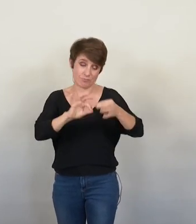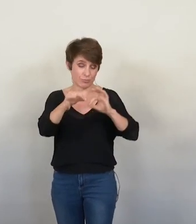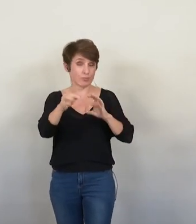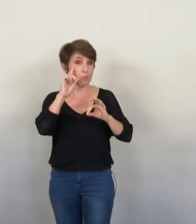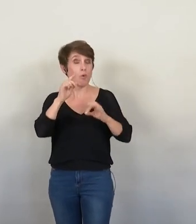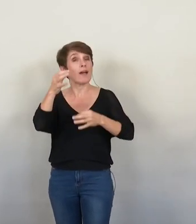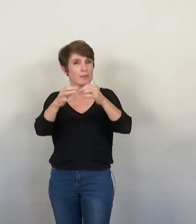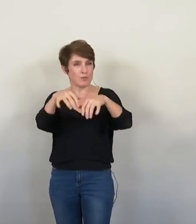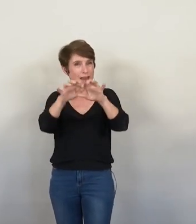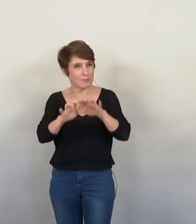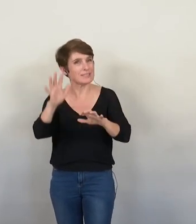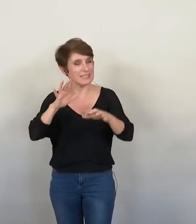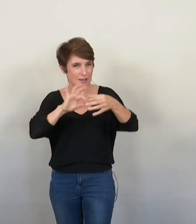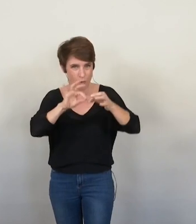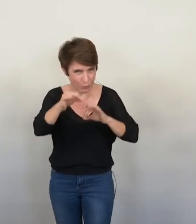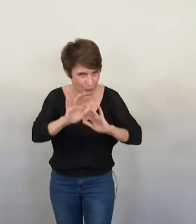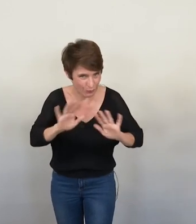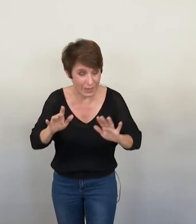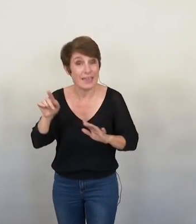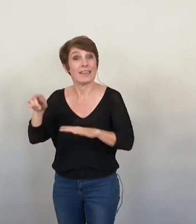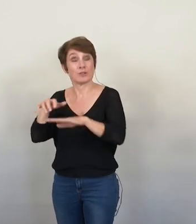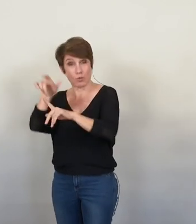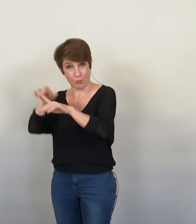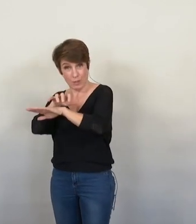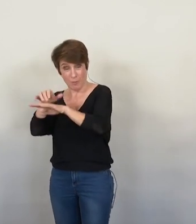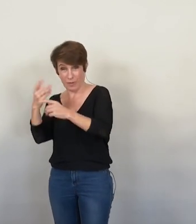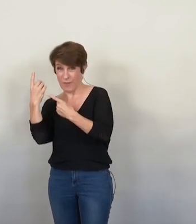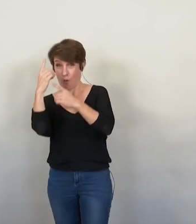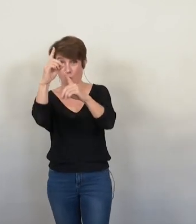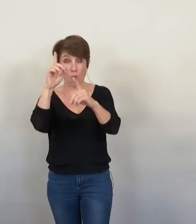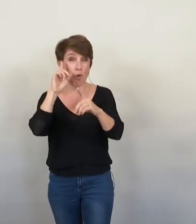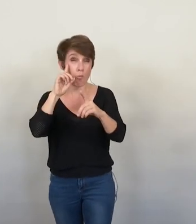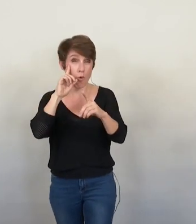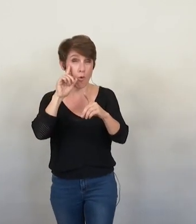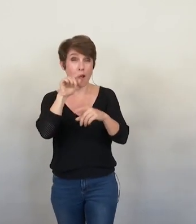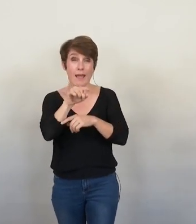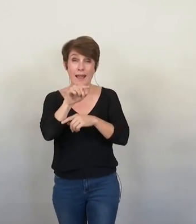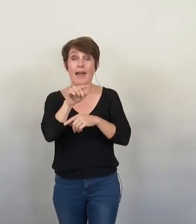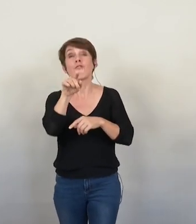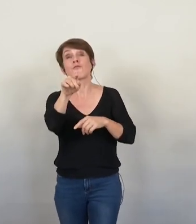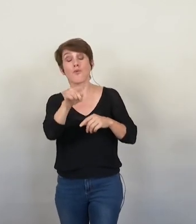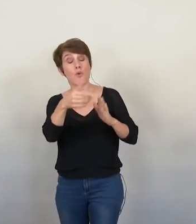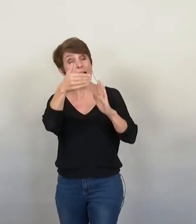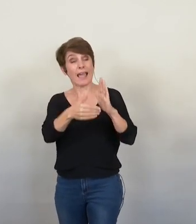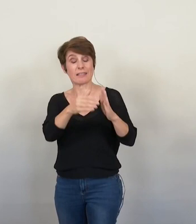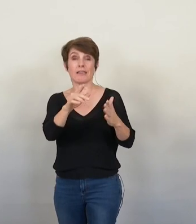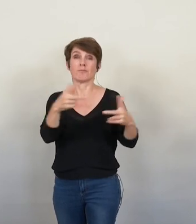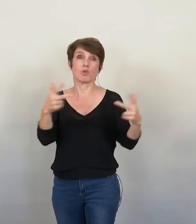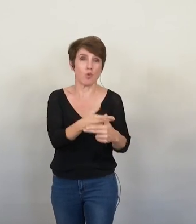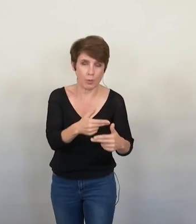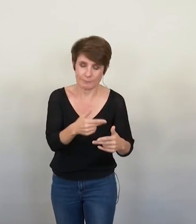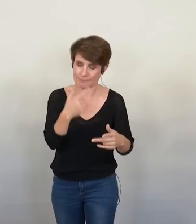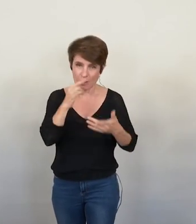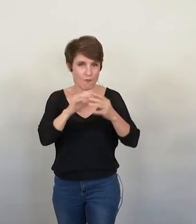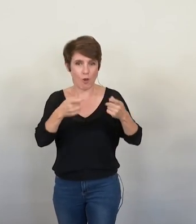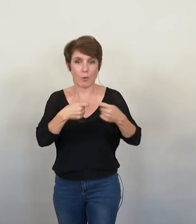administratif donc et le préfet fait un recours parce que la forme de ce retrait de l'arrêté semble incorrecte et si je me trompe Monsieur le Maire puisque